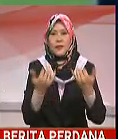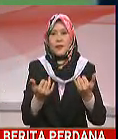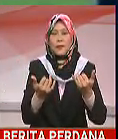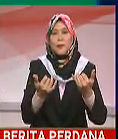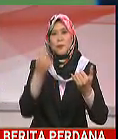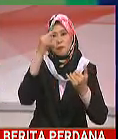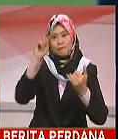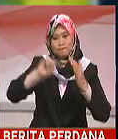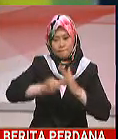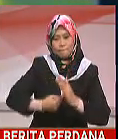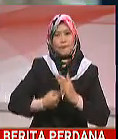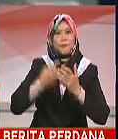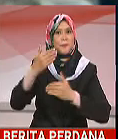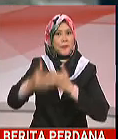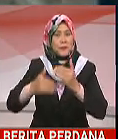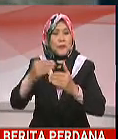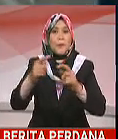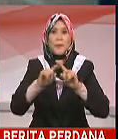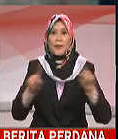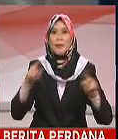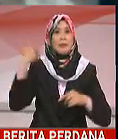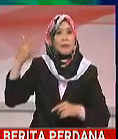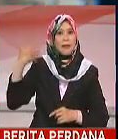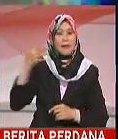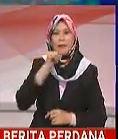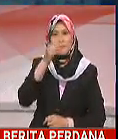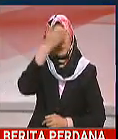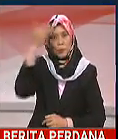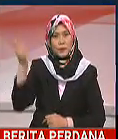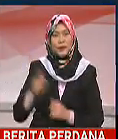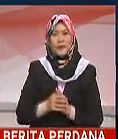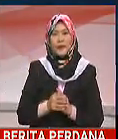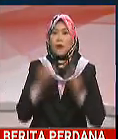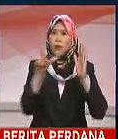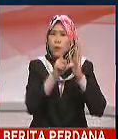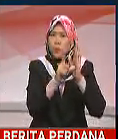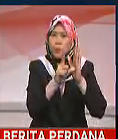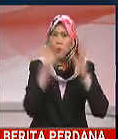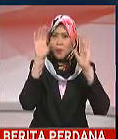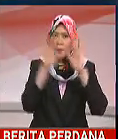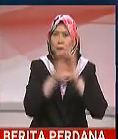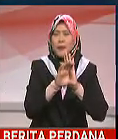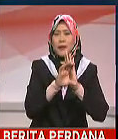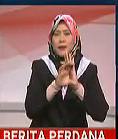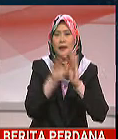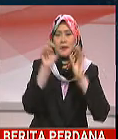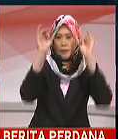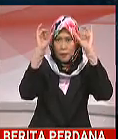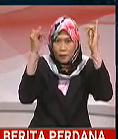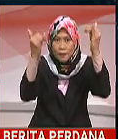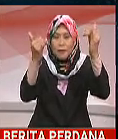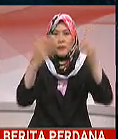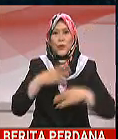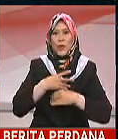babak baharu namun sejarah tidak akan dilupakan logo itu memaparkan imej seekor seladang putih di atas